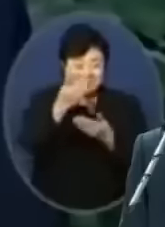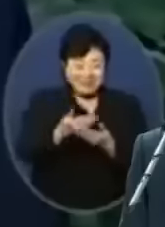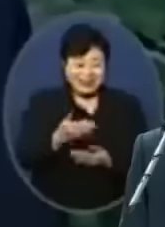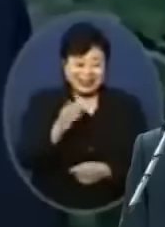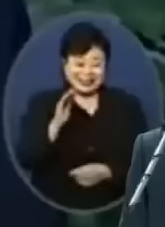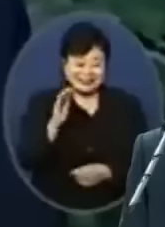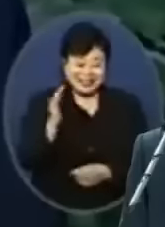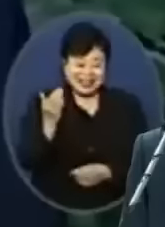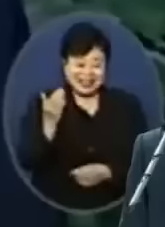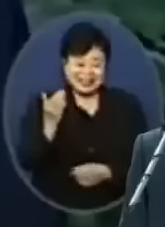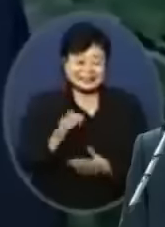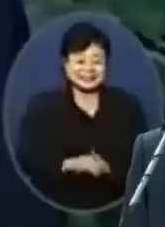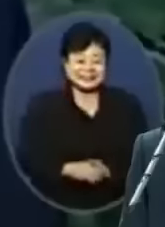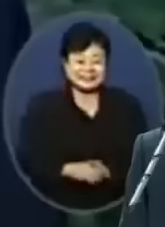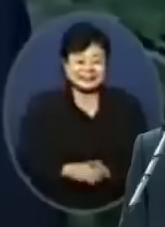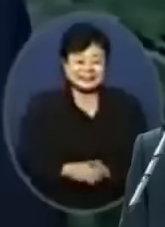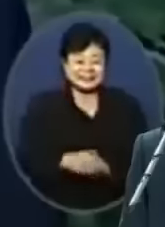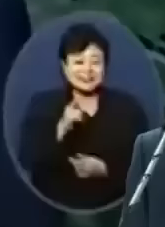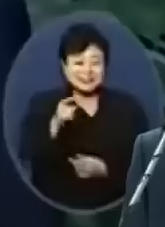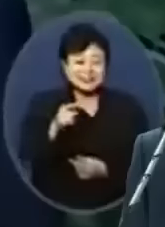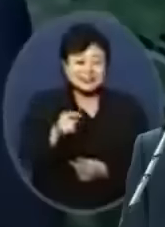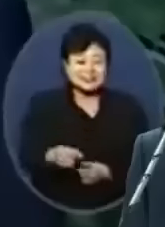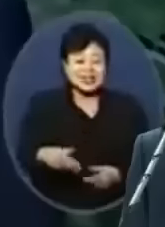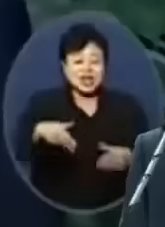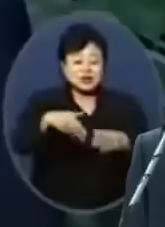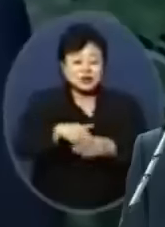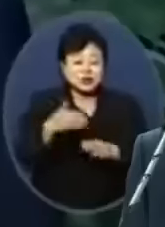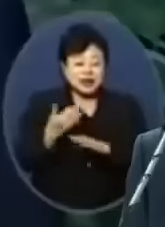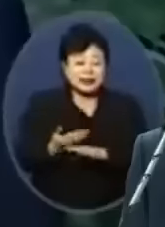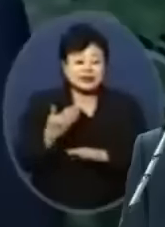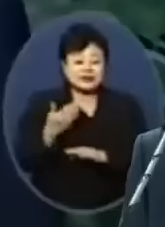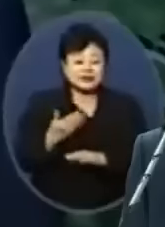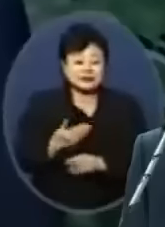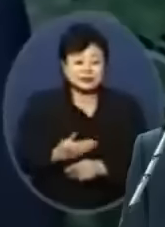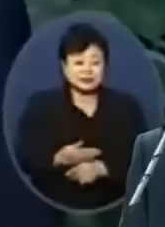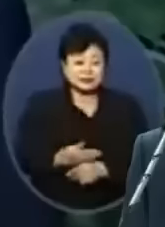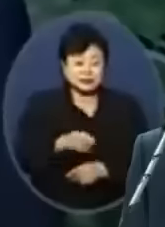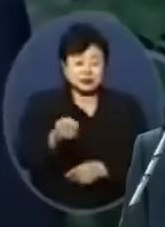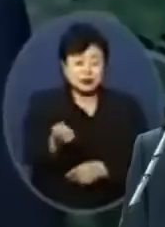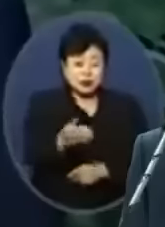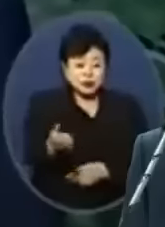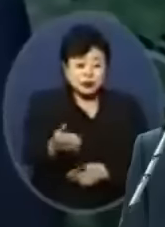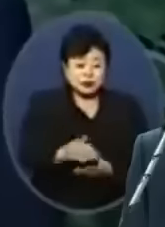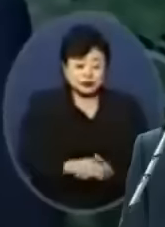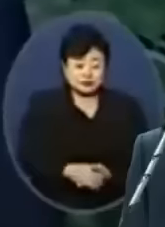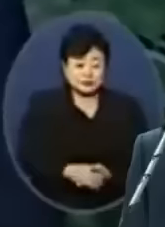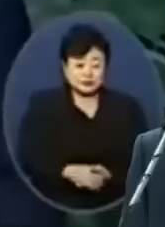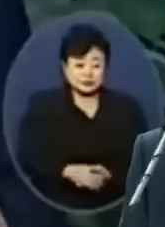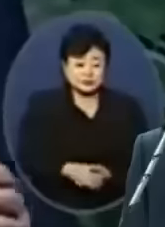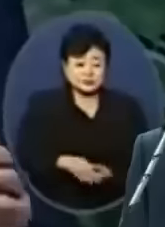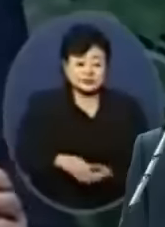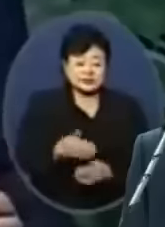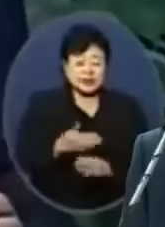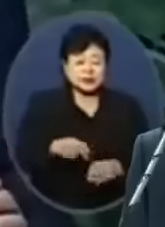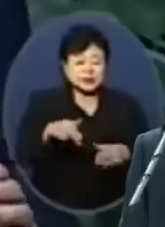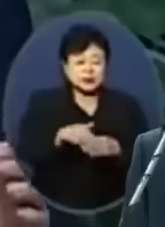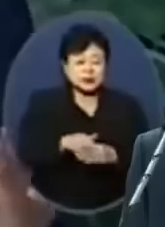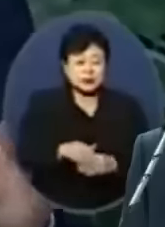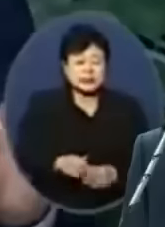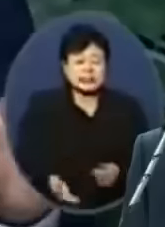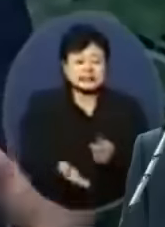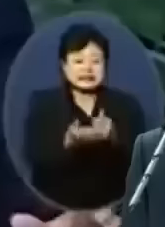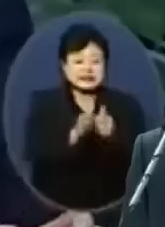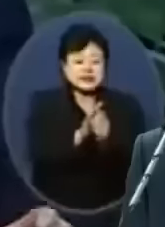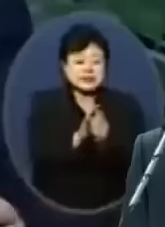얻으리라. 이 종교는 다른 종교에는 이런 일이 없습니다. 다른 종교는 자기를 섬기는